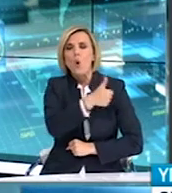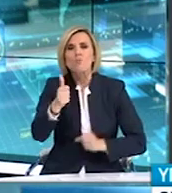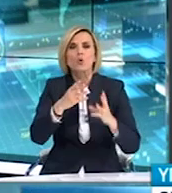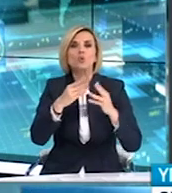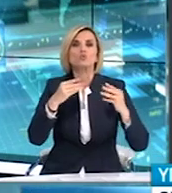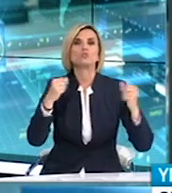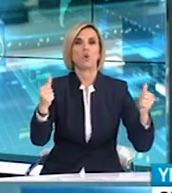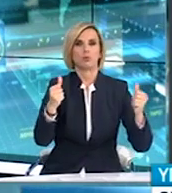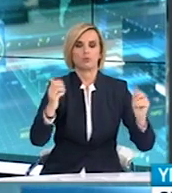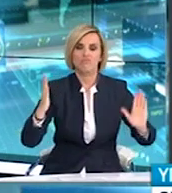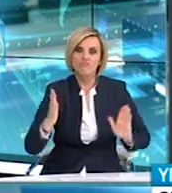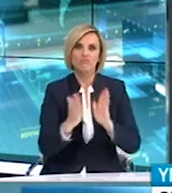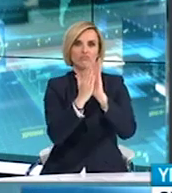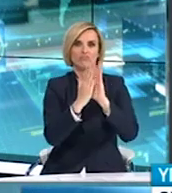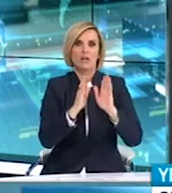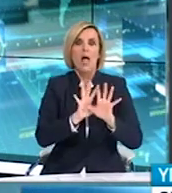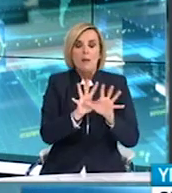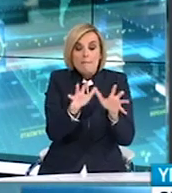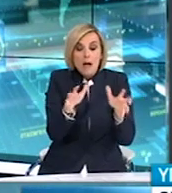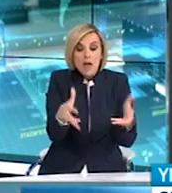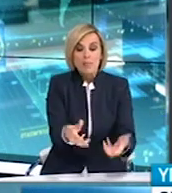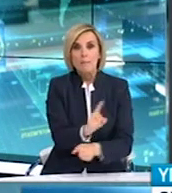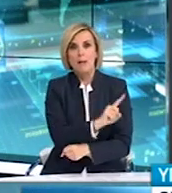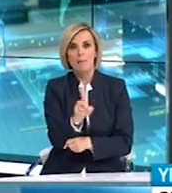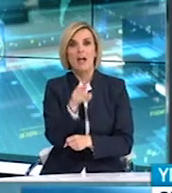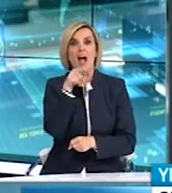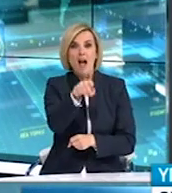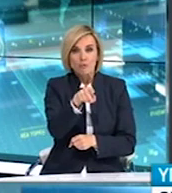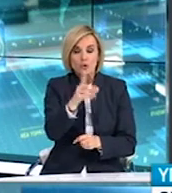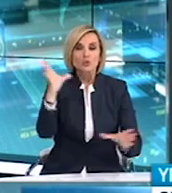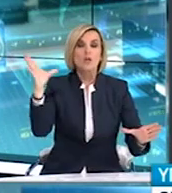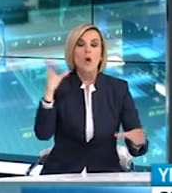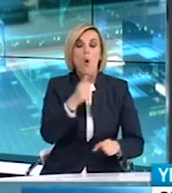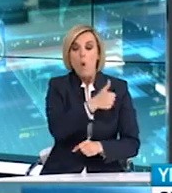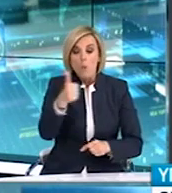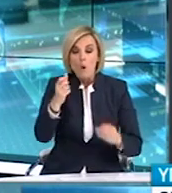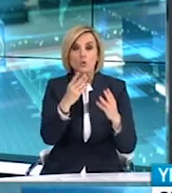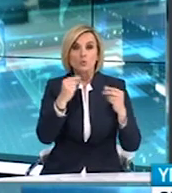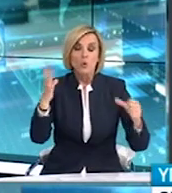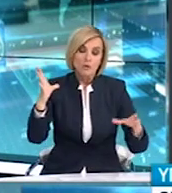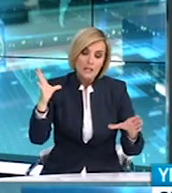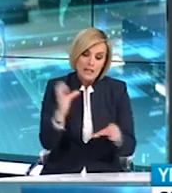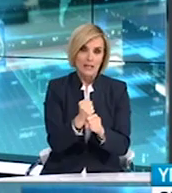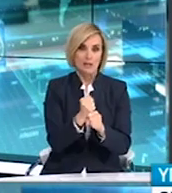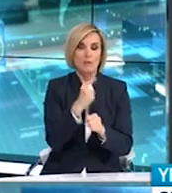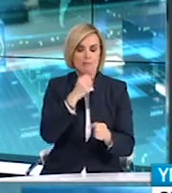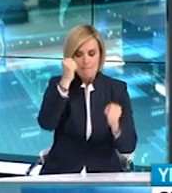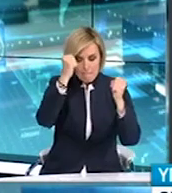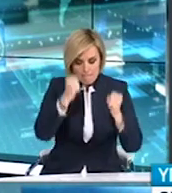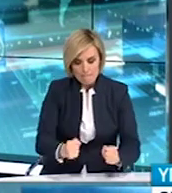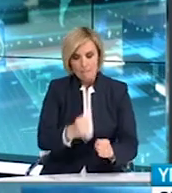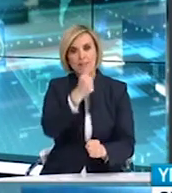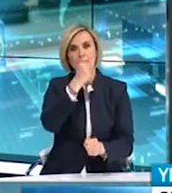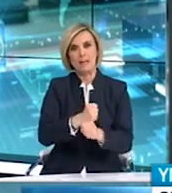να αντιμετωπίσουμε την πανδημία, είναι ο μόνος τρόπος να βγούμε νικητές. Επιμένουμε και μένουμε σπίτι. Συστρατευόμαστε όλοι